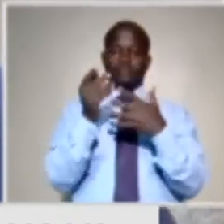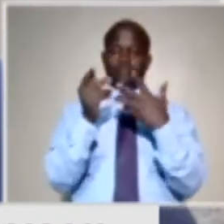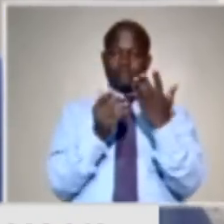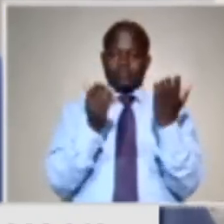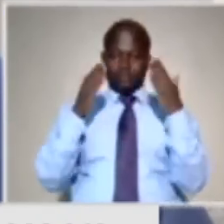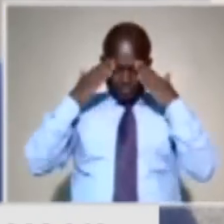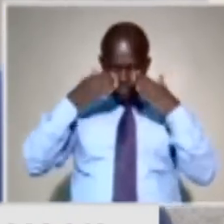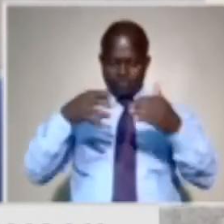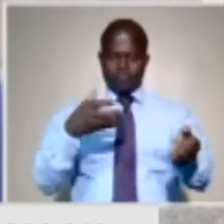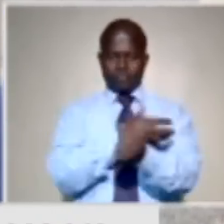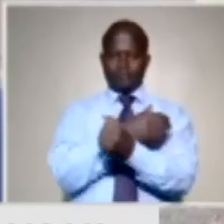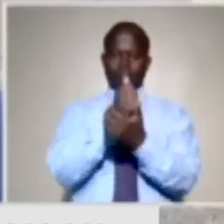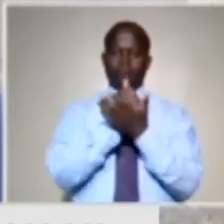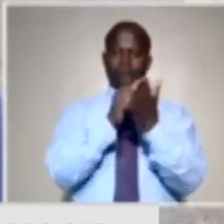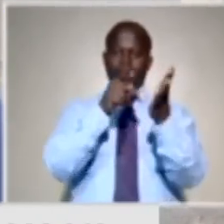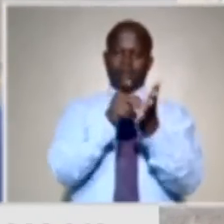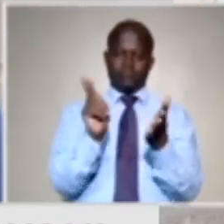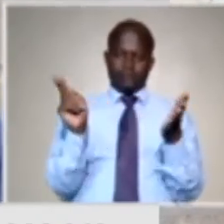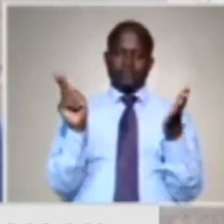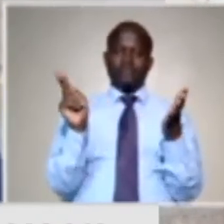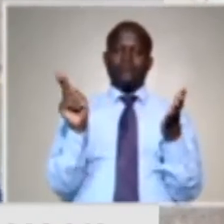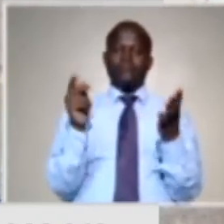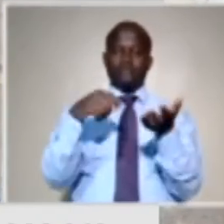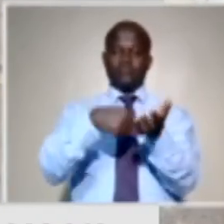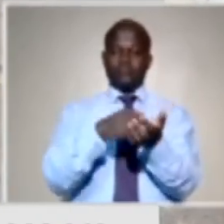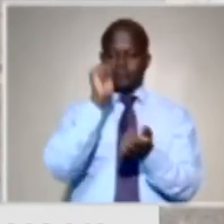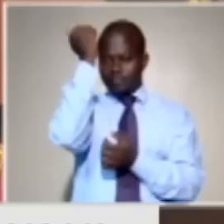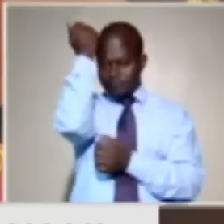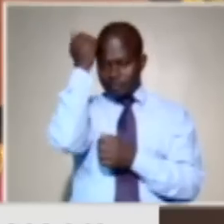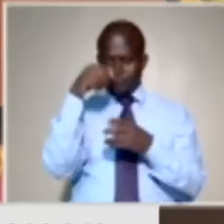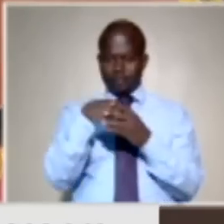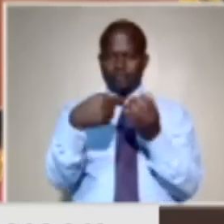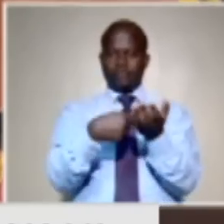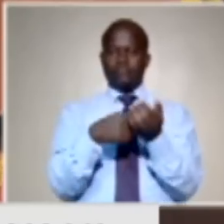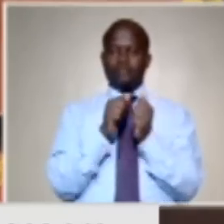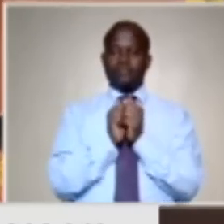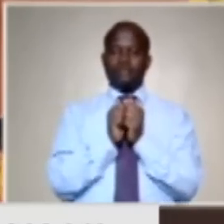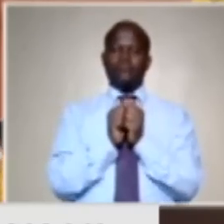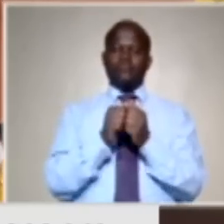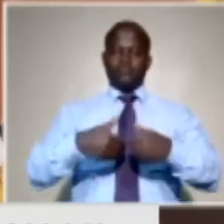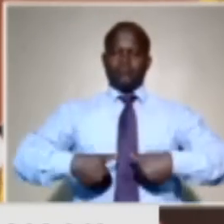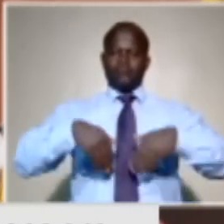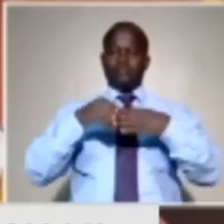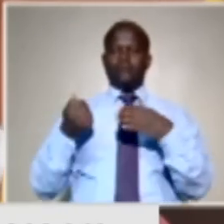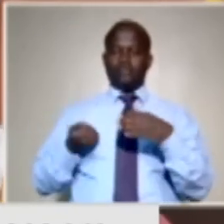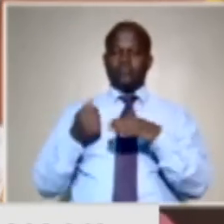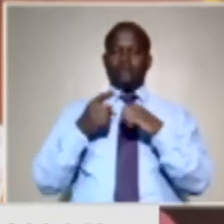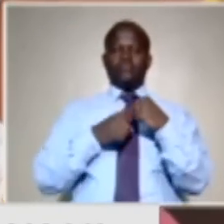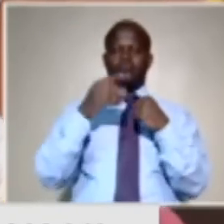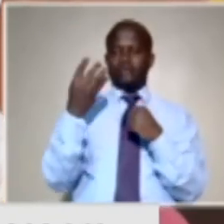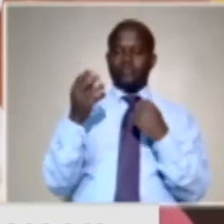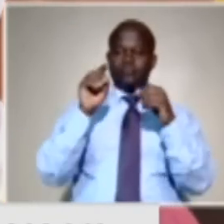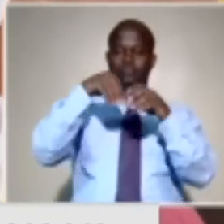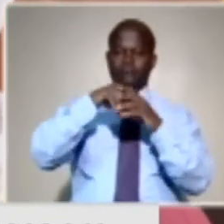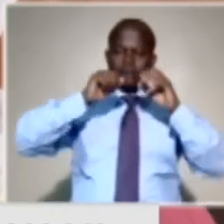bashyira imbaraga mu kudufasha mu kwishyurira ubwisungane mu kwivuza abantu batishoboye abasore n'inkumi 64 nibo